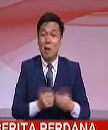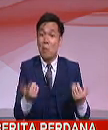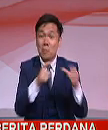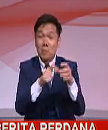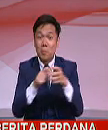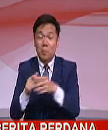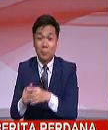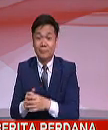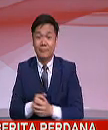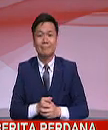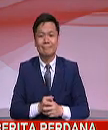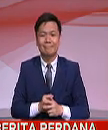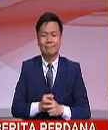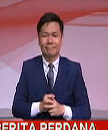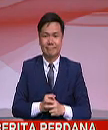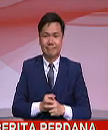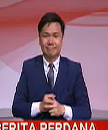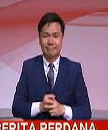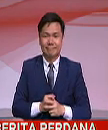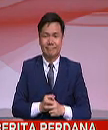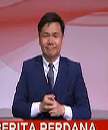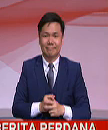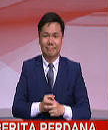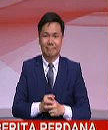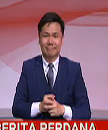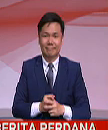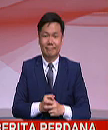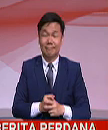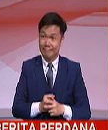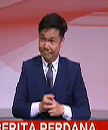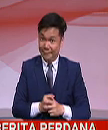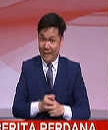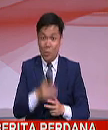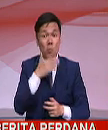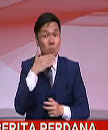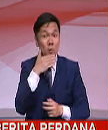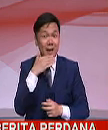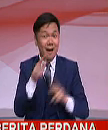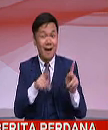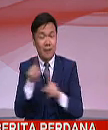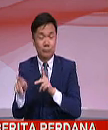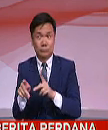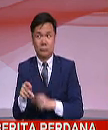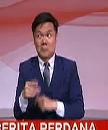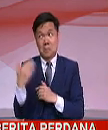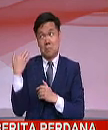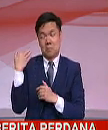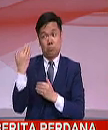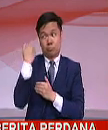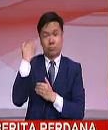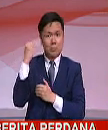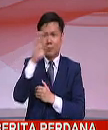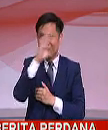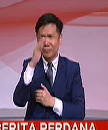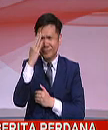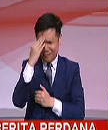menarik mungkin maknanya di anak-anak muda yang mungkin selama ini tak pernah